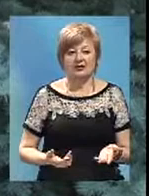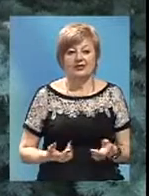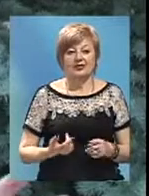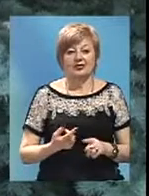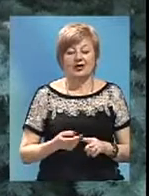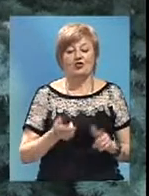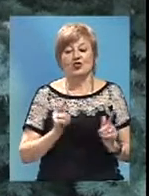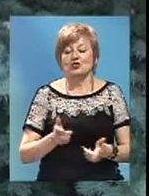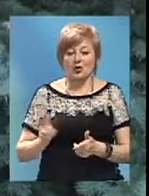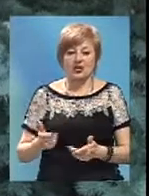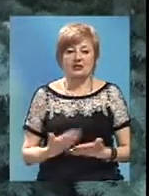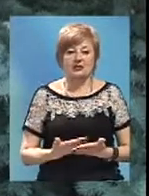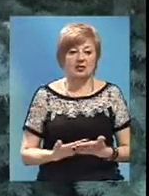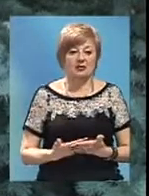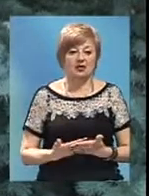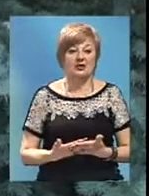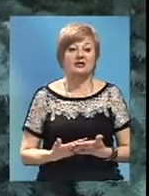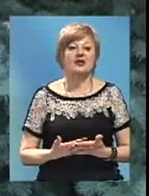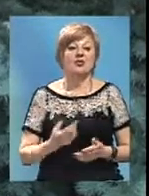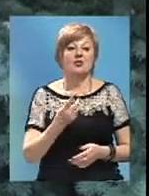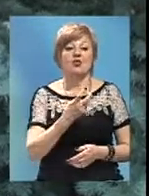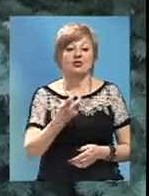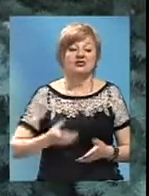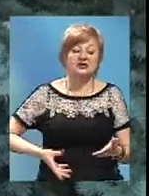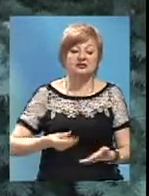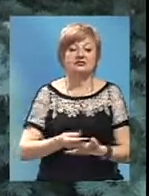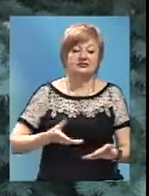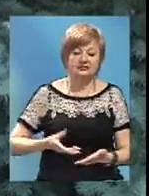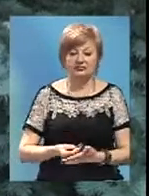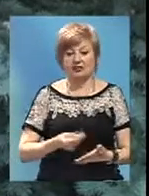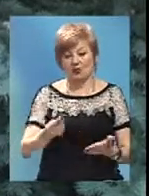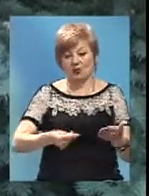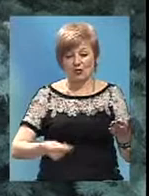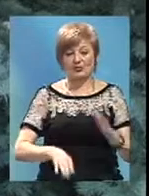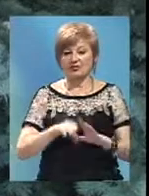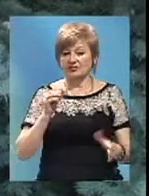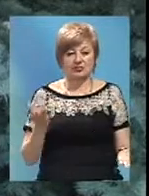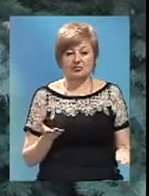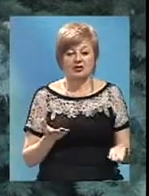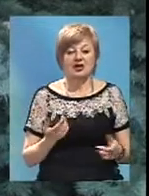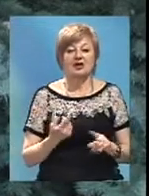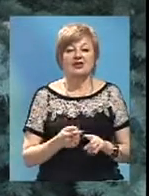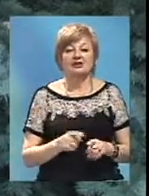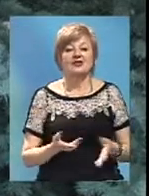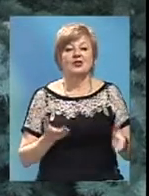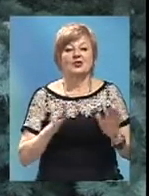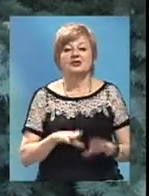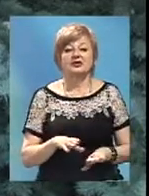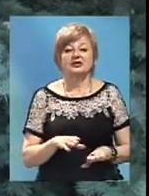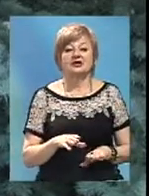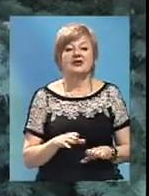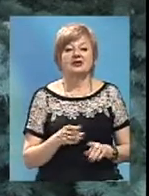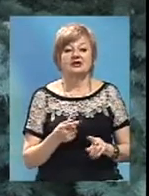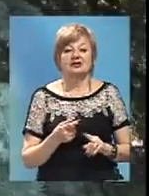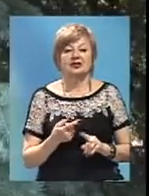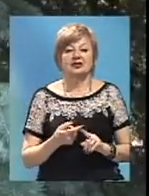якусь угоду ефемерну, роздати по 200 гривень, потім ще по 100 після виборів і завести туди 225 мажоритарщиків або